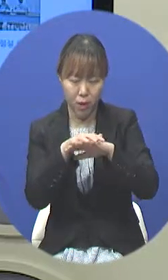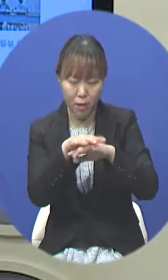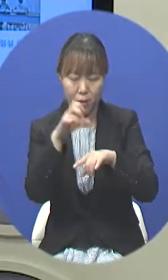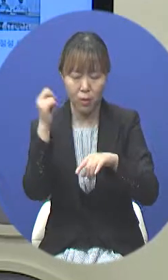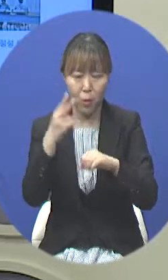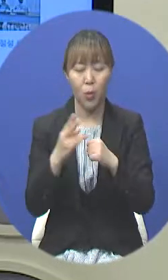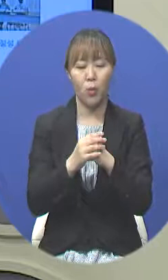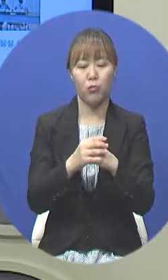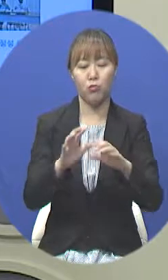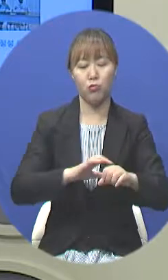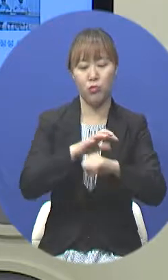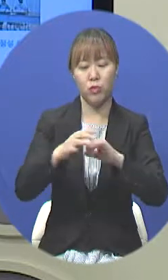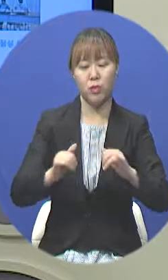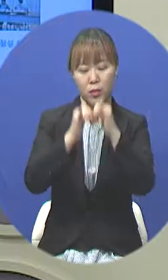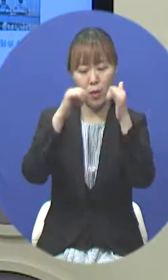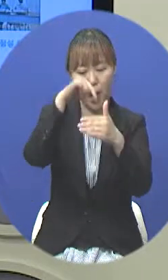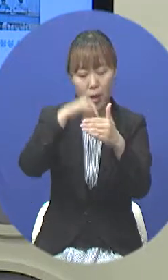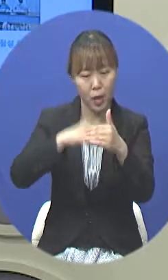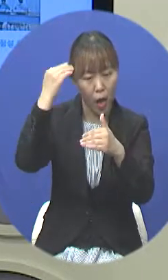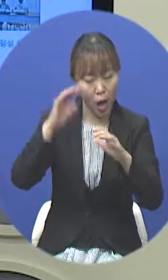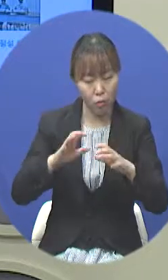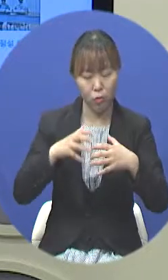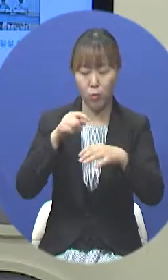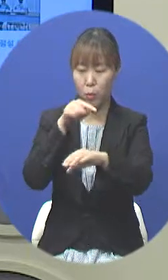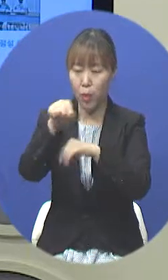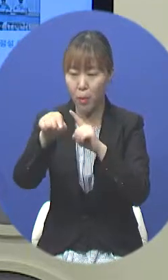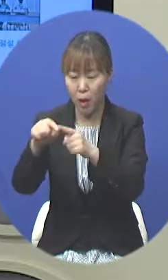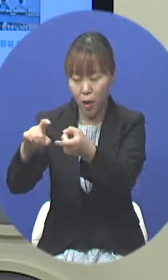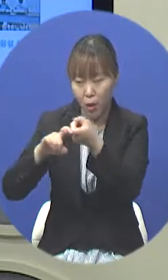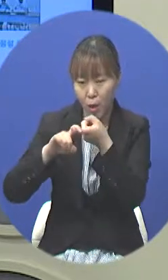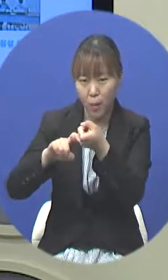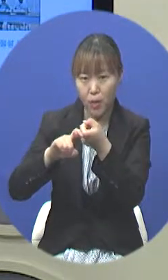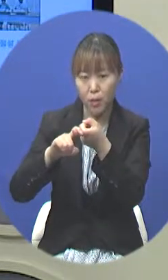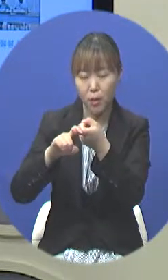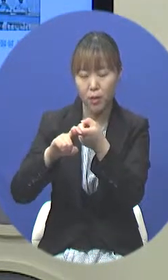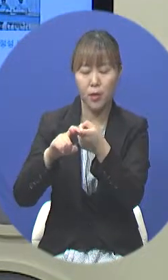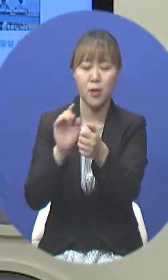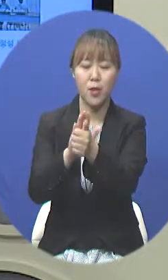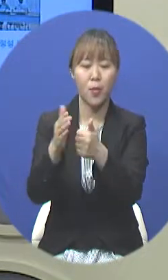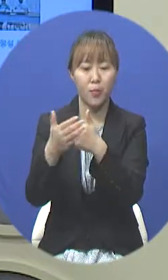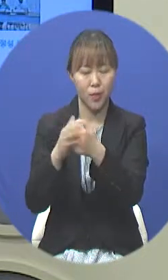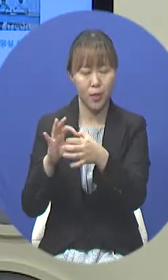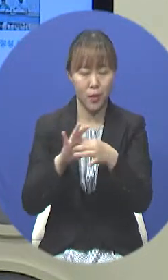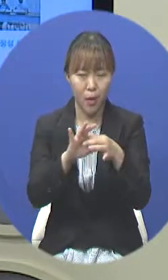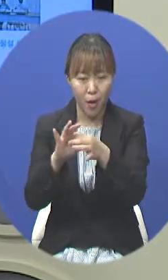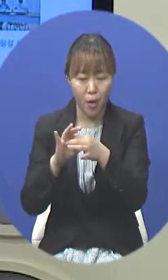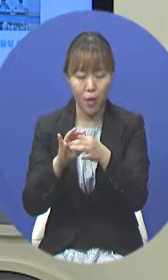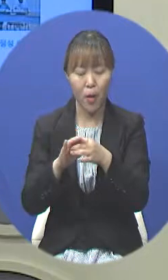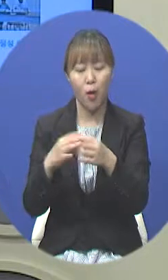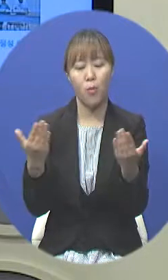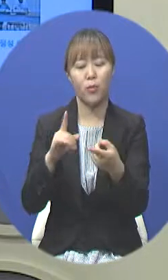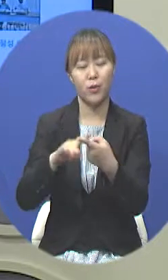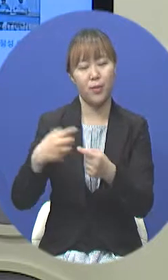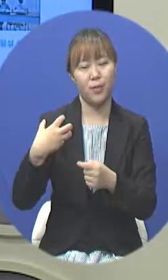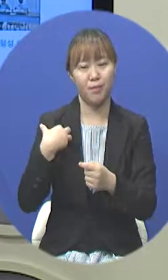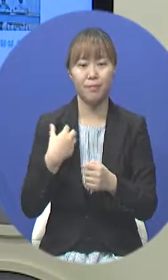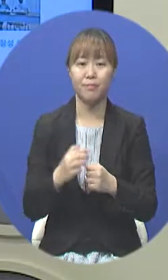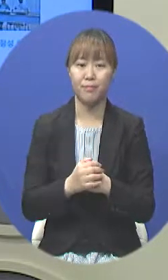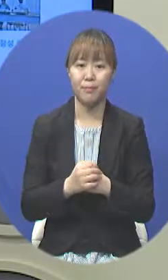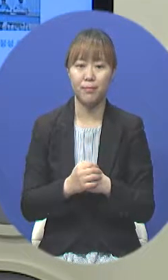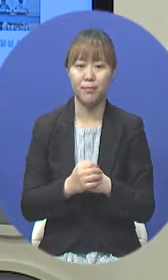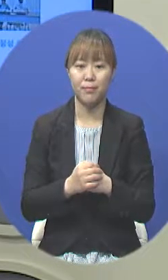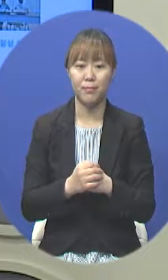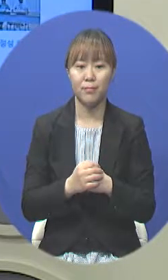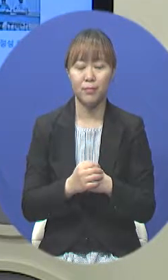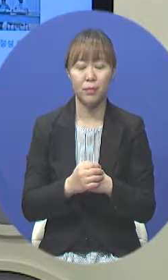더불어 국제사회에서 국내외 노인 인권 허브로서 의 협력 네트워크를 구축하는 등의 업무를 담당할 예정입니다